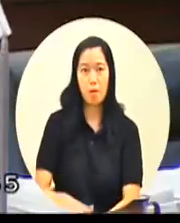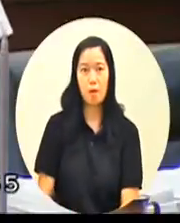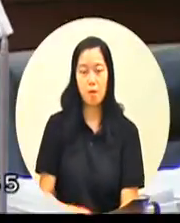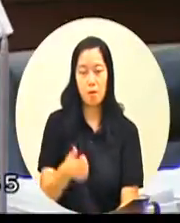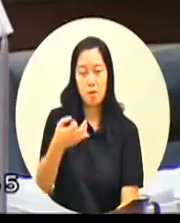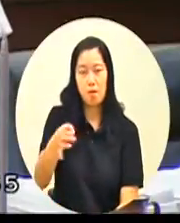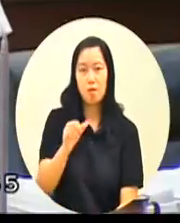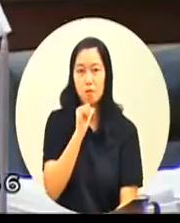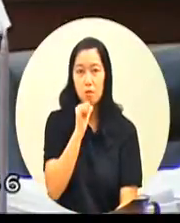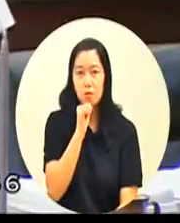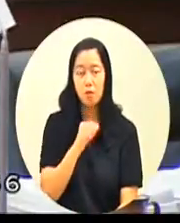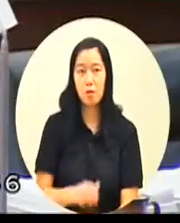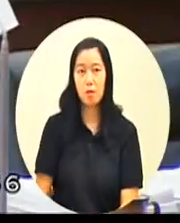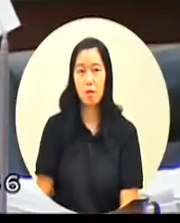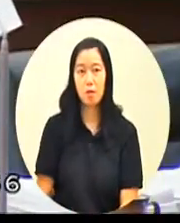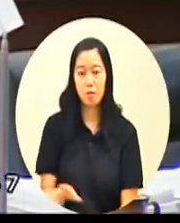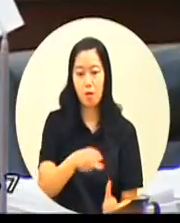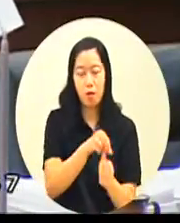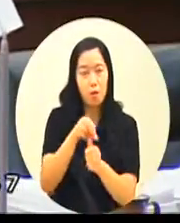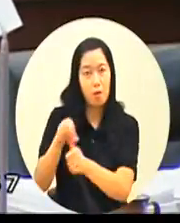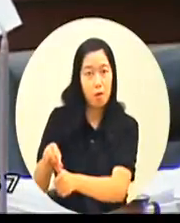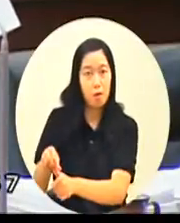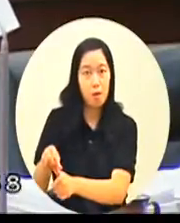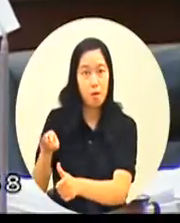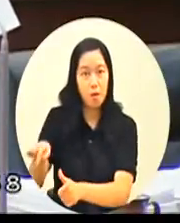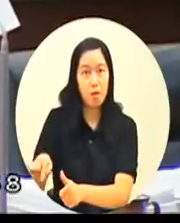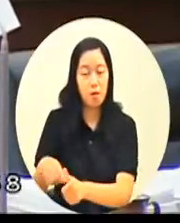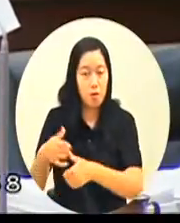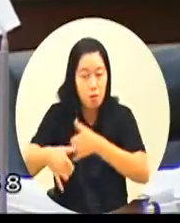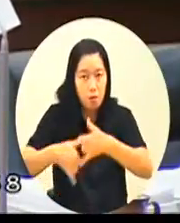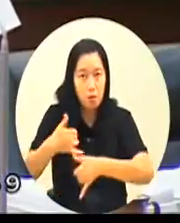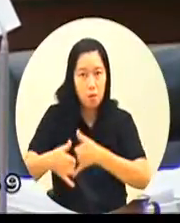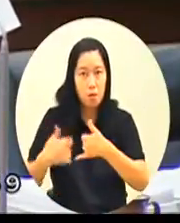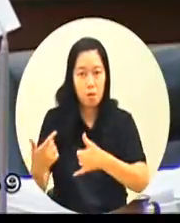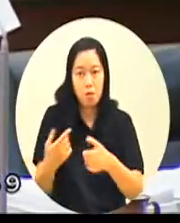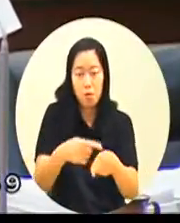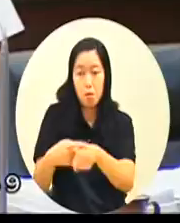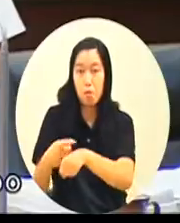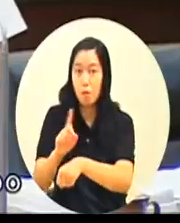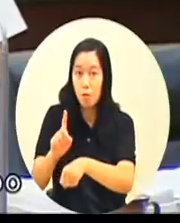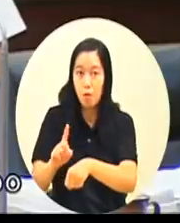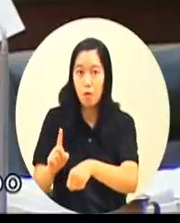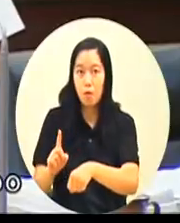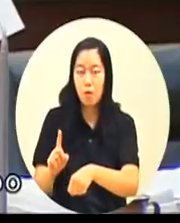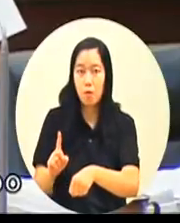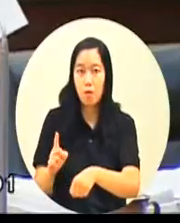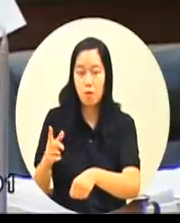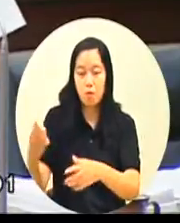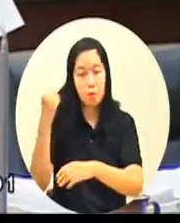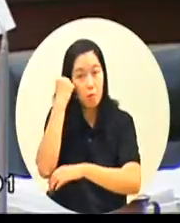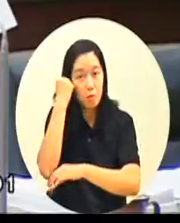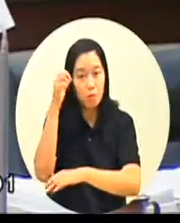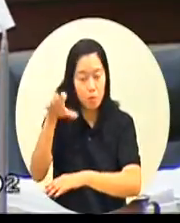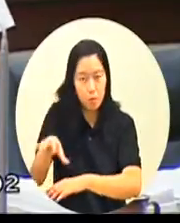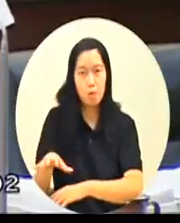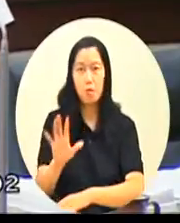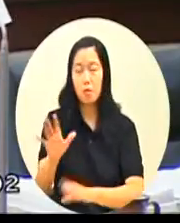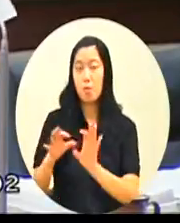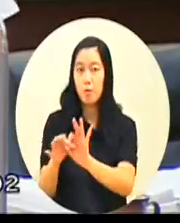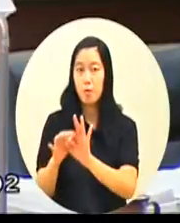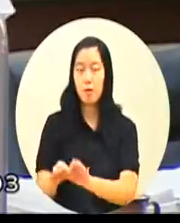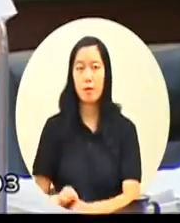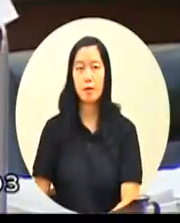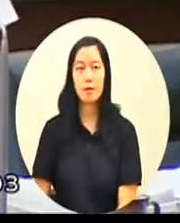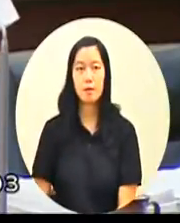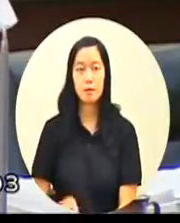啦。所以在安置的部分，对他来讲，生活上最息息相关就是他居住的地方。好，所以局长，我还是这样很强烈建议